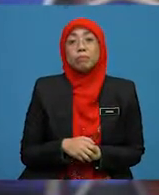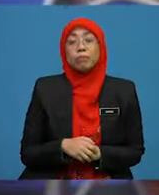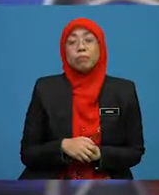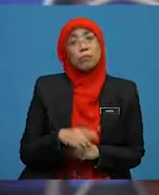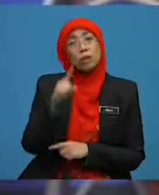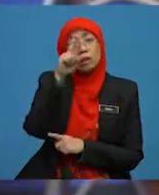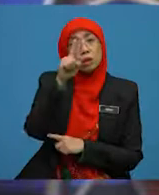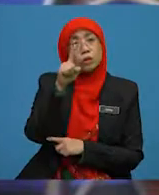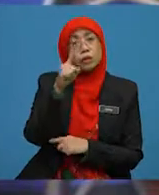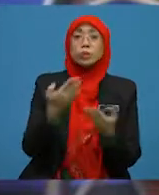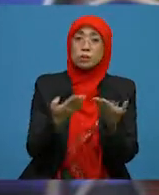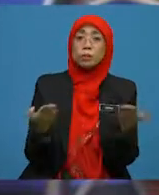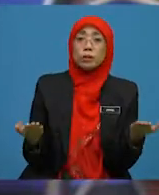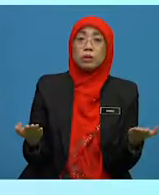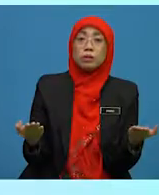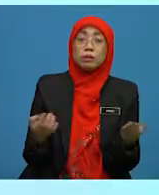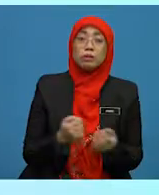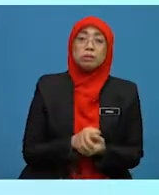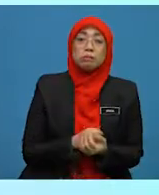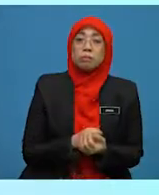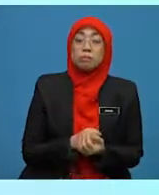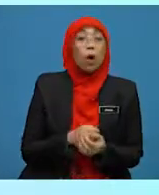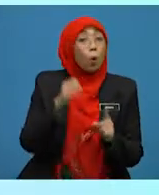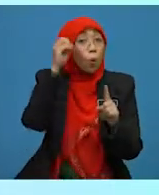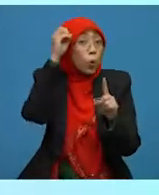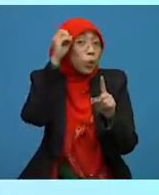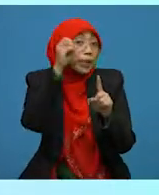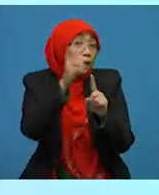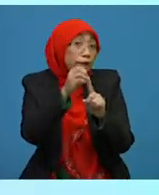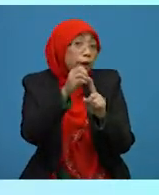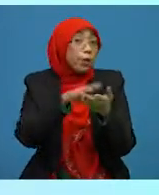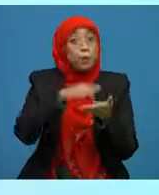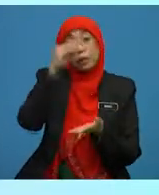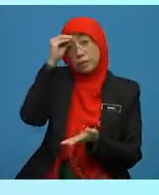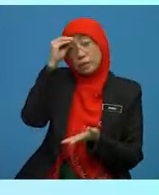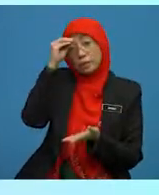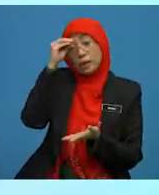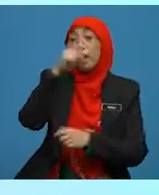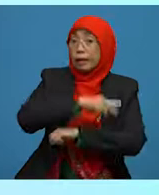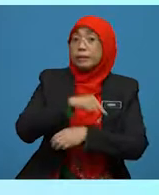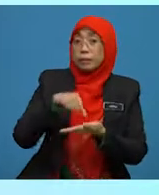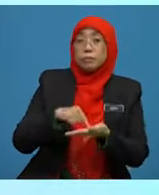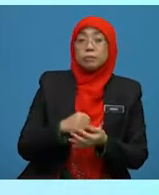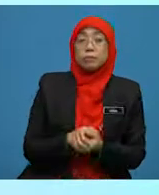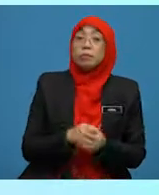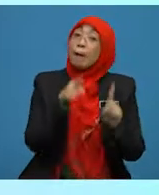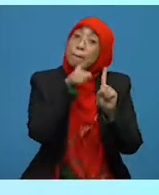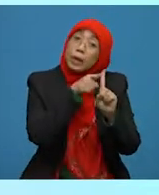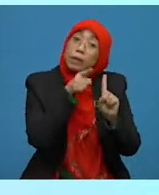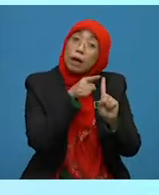Untuk makluman para pelajar sekalian, objektif pembelajaran kita pada hari ini ialah yang